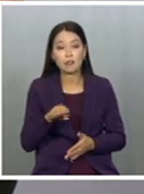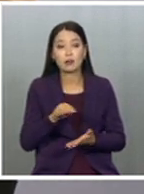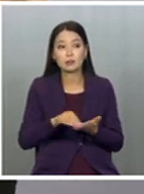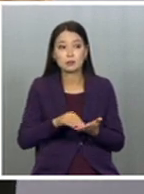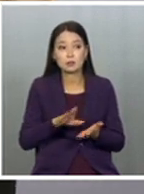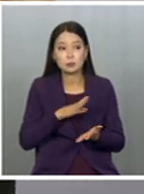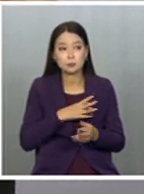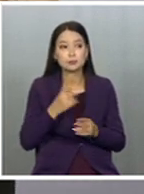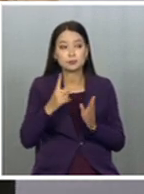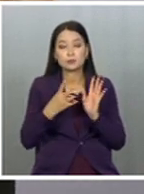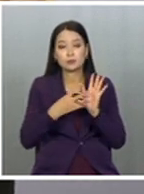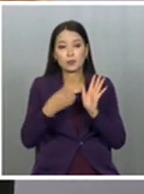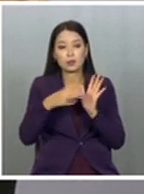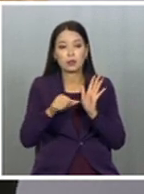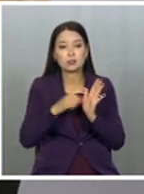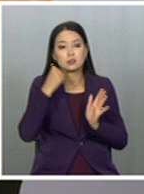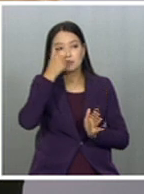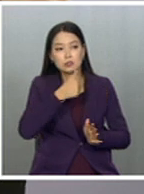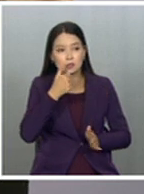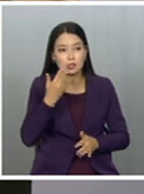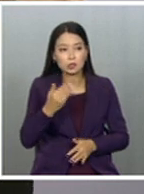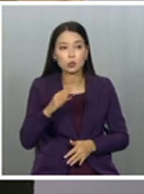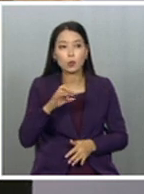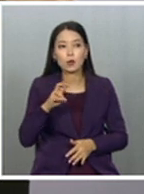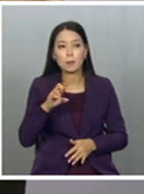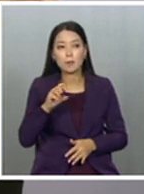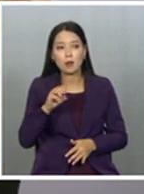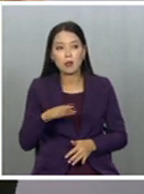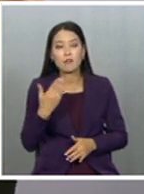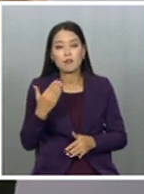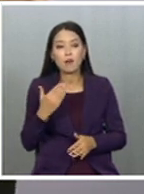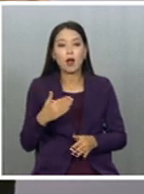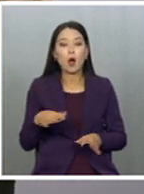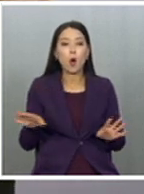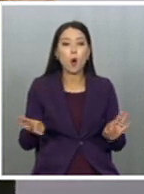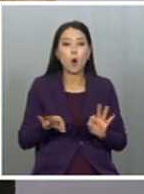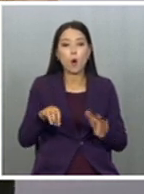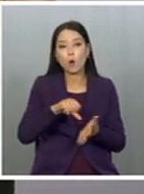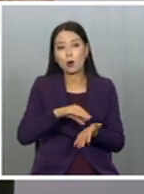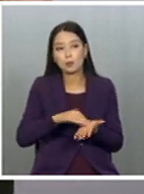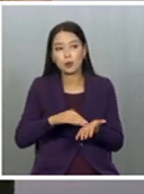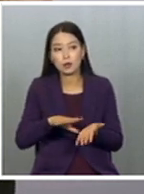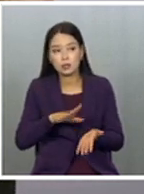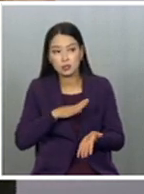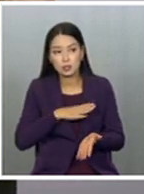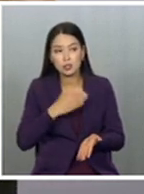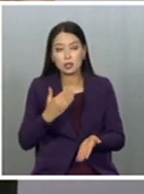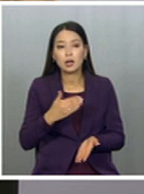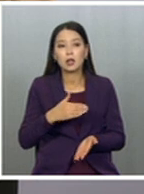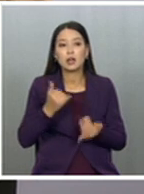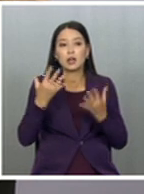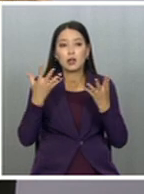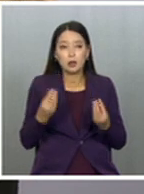жылы Мұқан Төлебаев Біржан Сара операсын жазды. Қазір сіздер Біржан Сара операсын